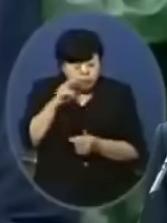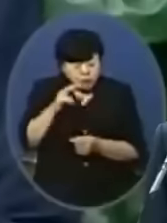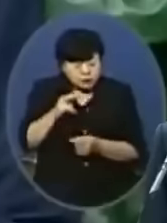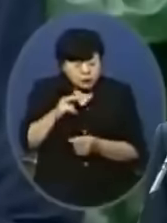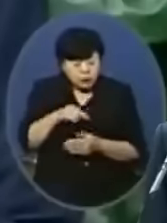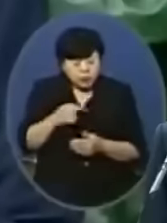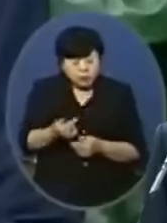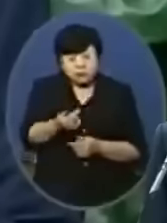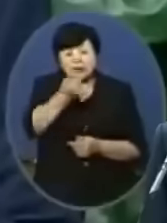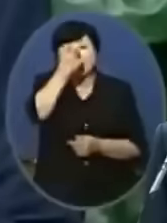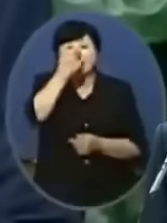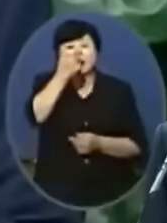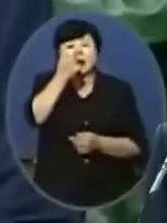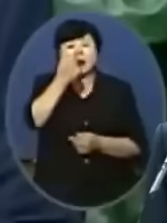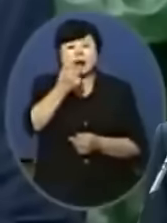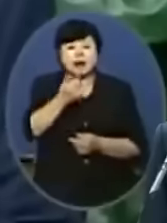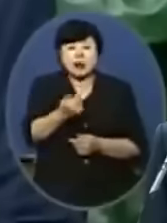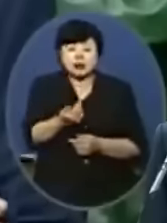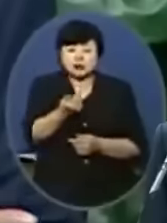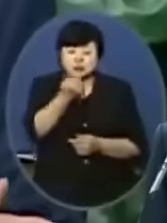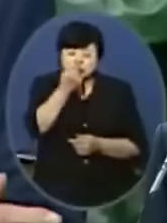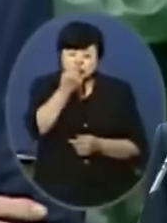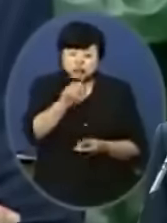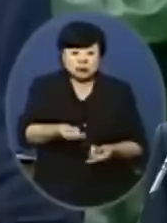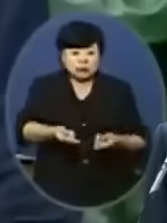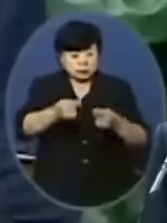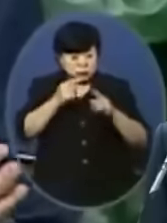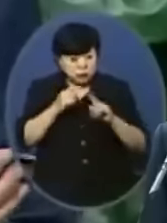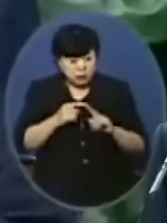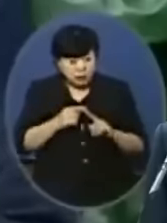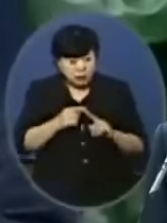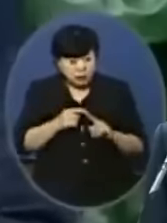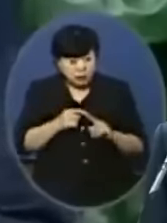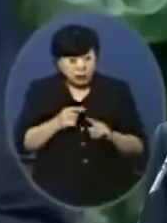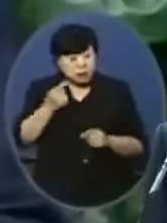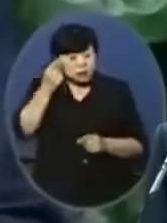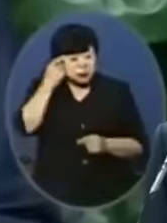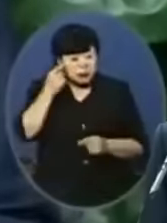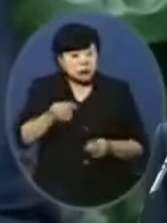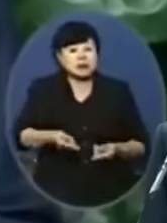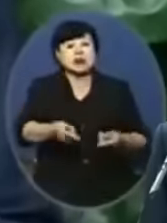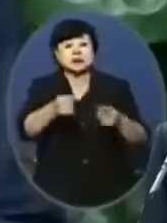마음속에 숨소리처럼 싹 지나갑니다. 생각에.